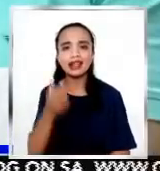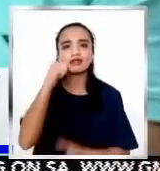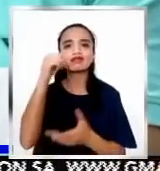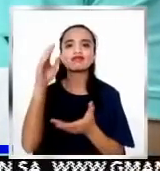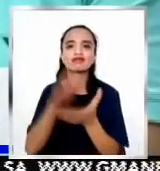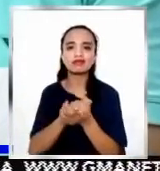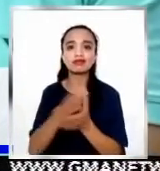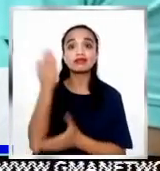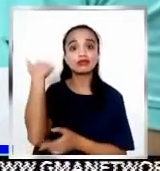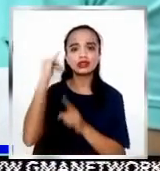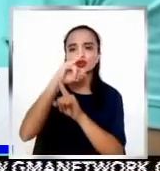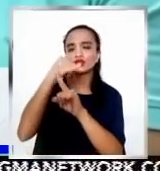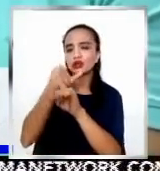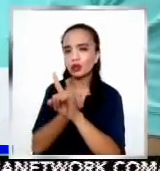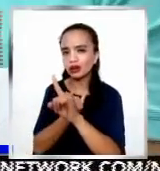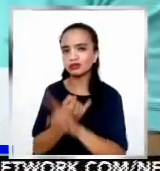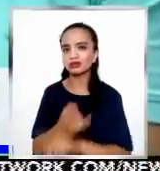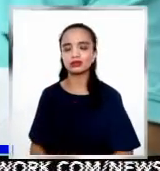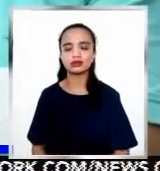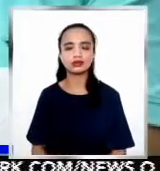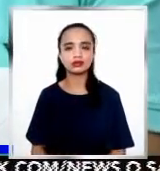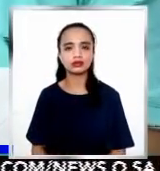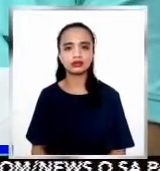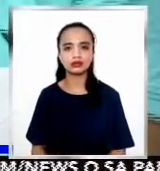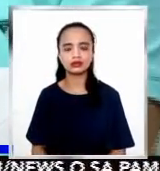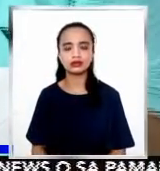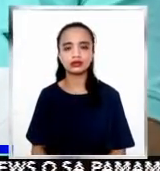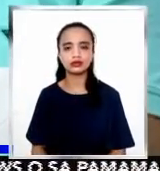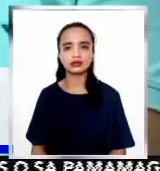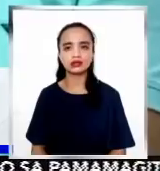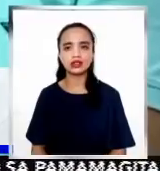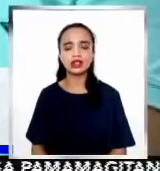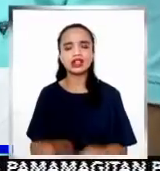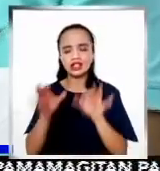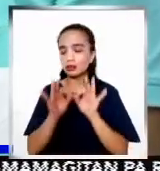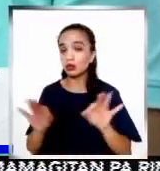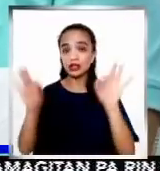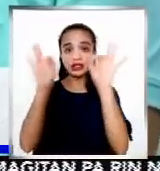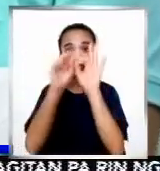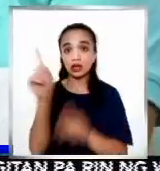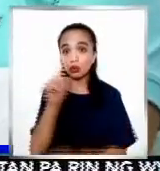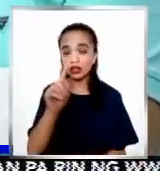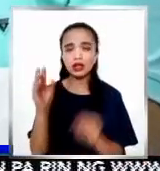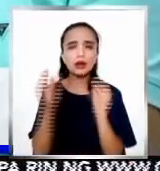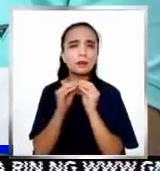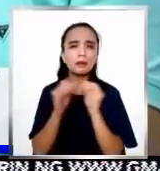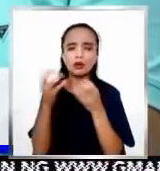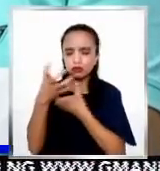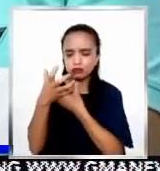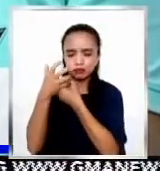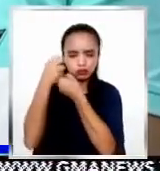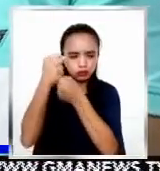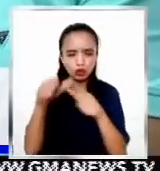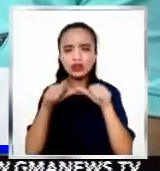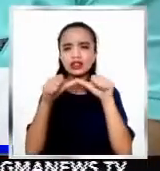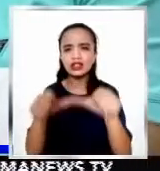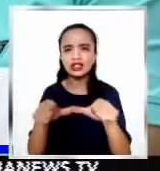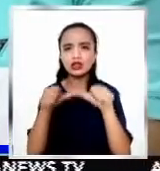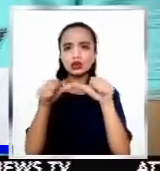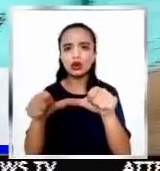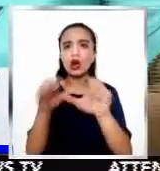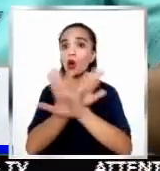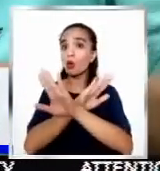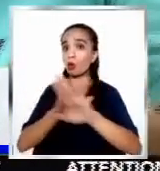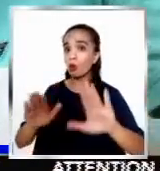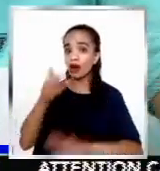Ang importante lang, kumapit ka ng husto at huwag kang makalimot sa mga sa